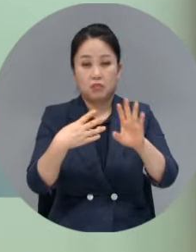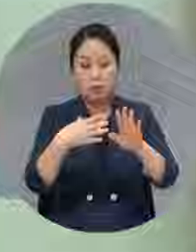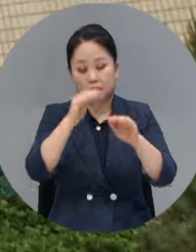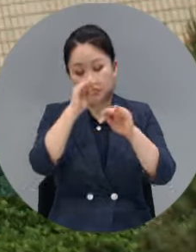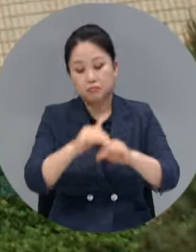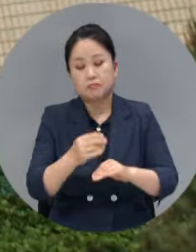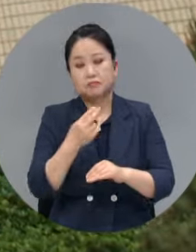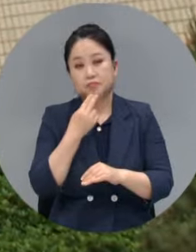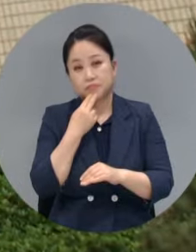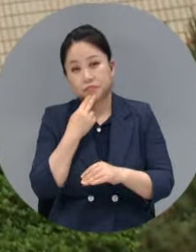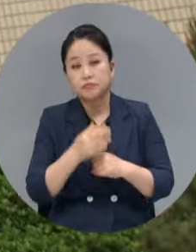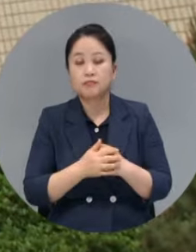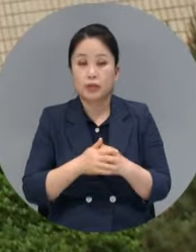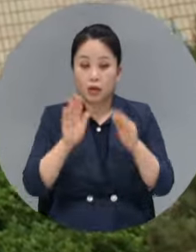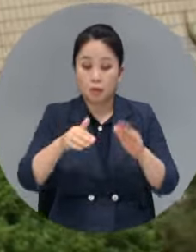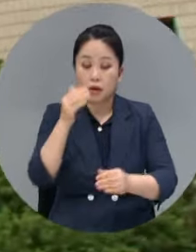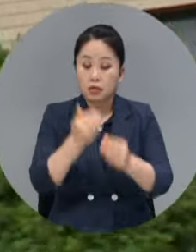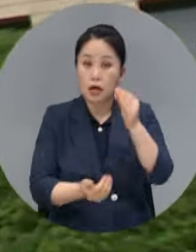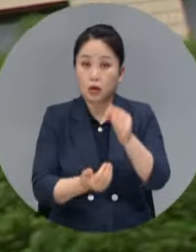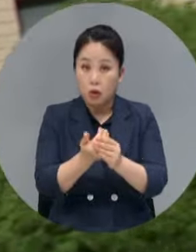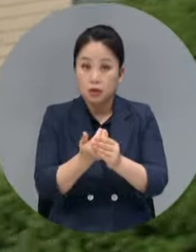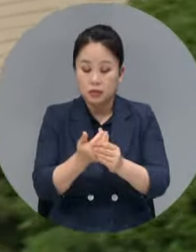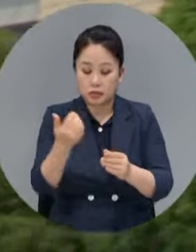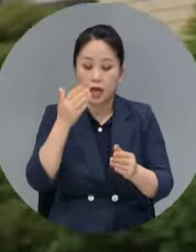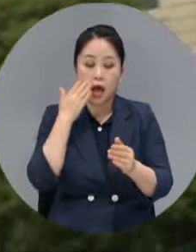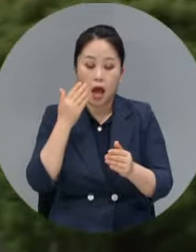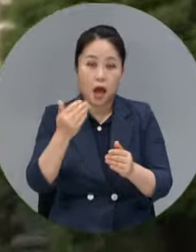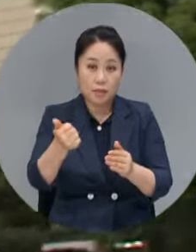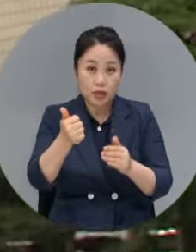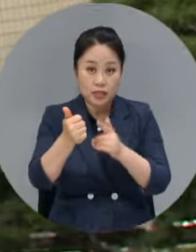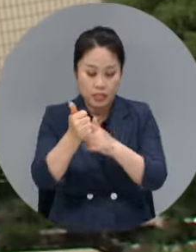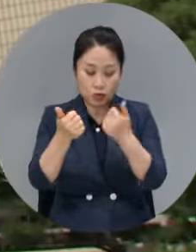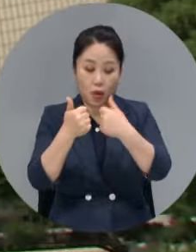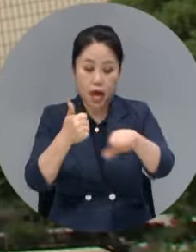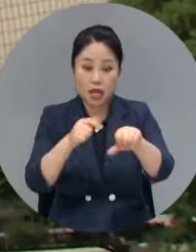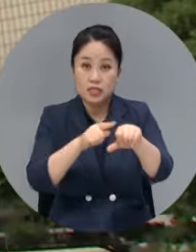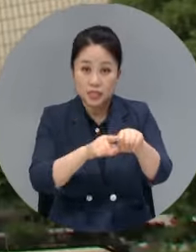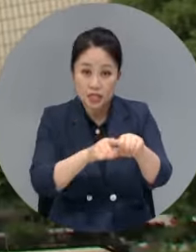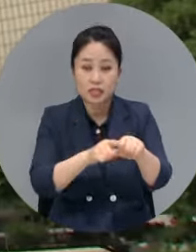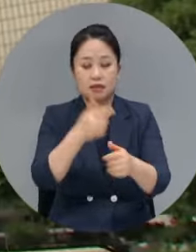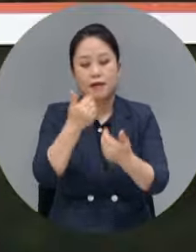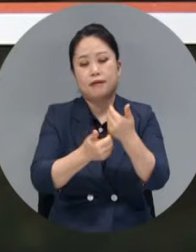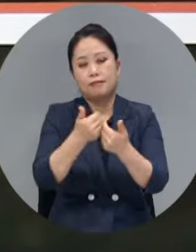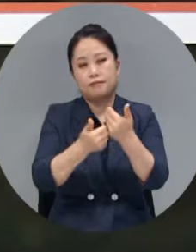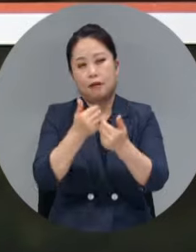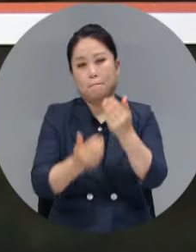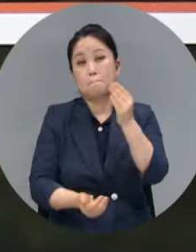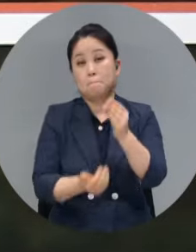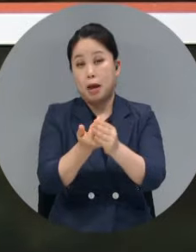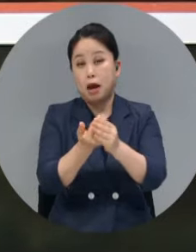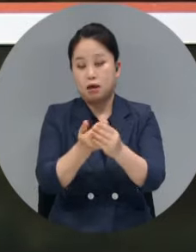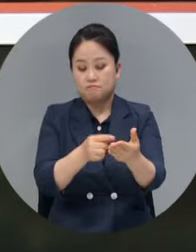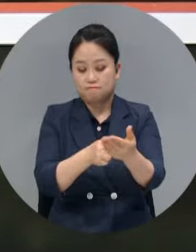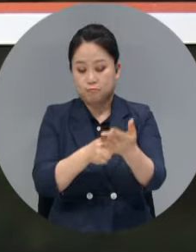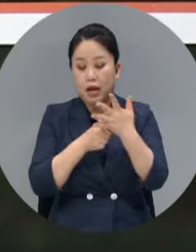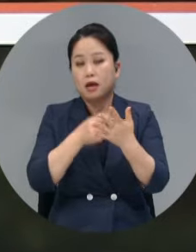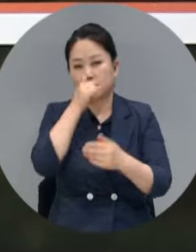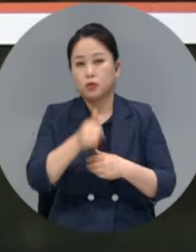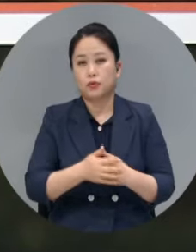최근 한편 이번 사건은 부자 관계인 창업주와 건설사 대표가 갈등을 겪던 과정에서